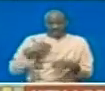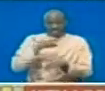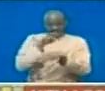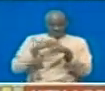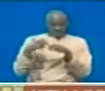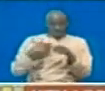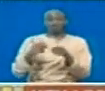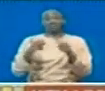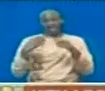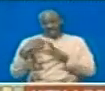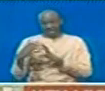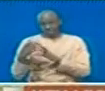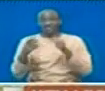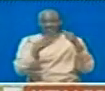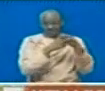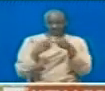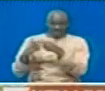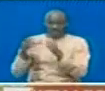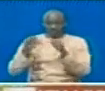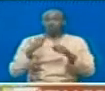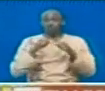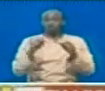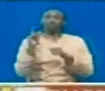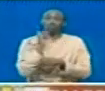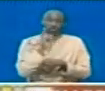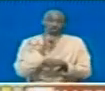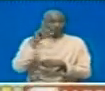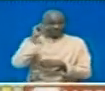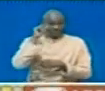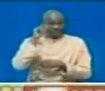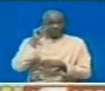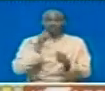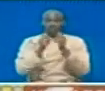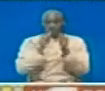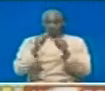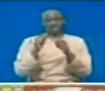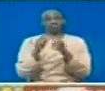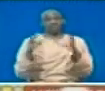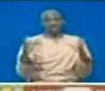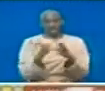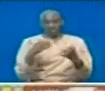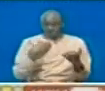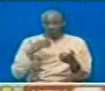Raga wachezaji saba kila upande yataendelea hapo kesho katika uga huu wa Mombasa Sports Club, huku bingwa